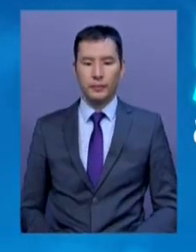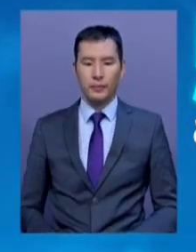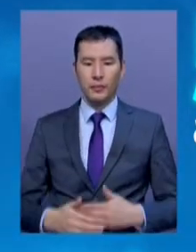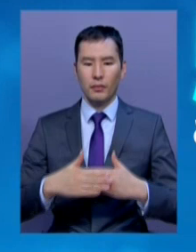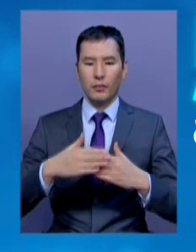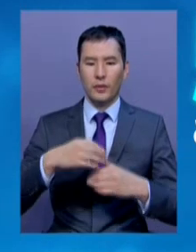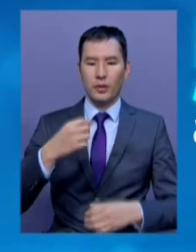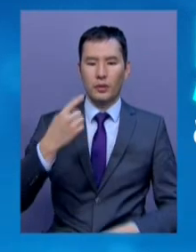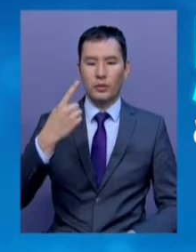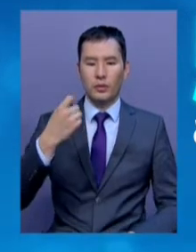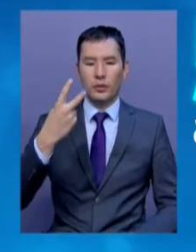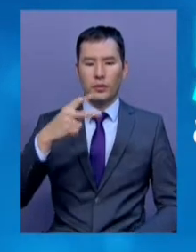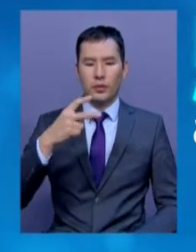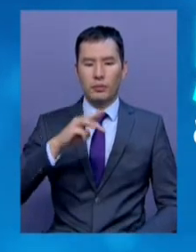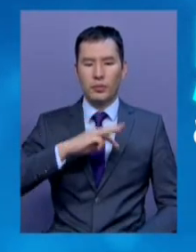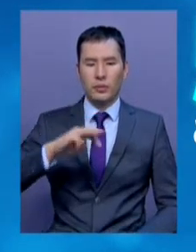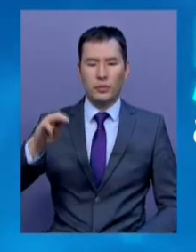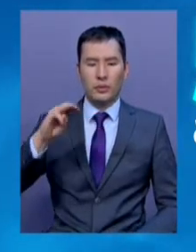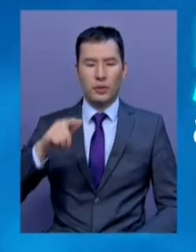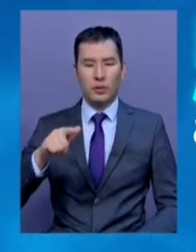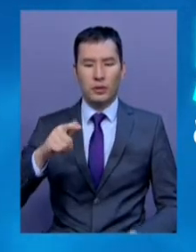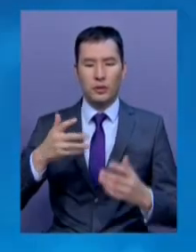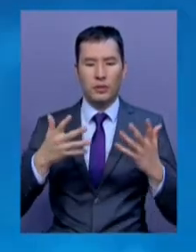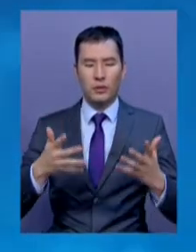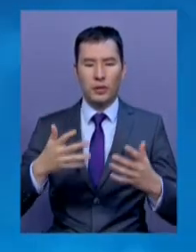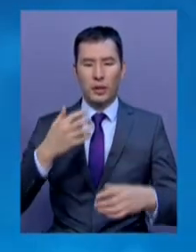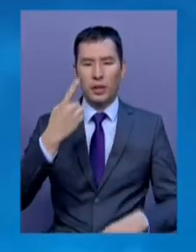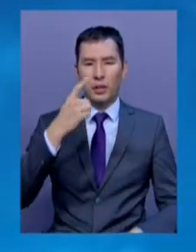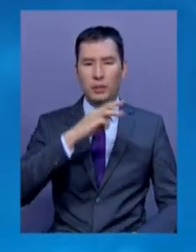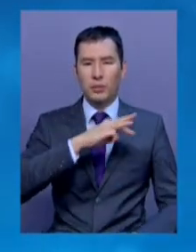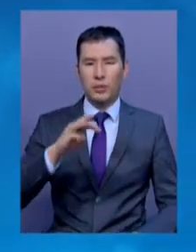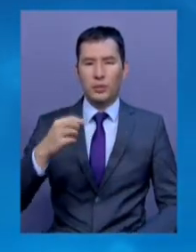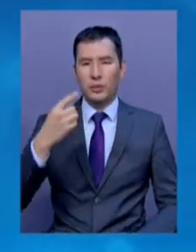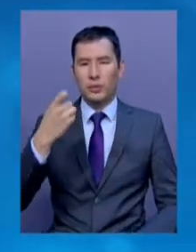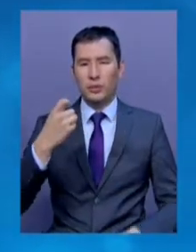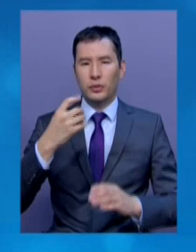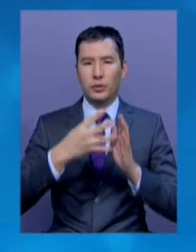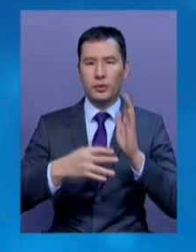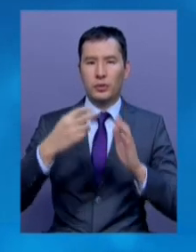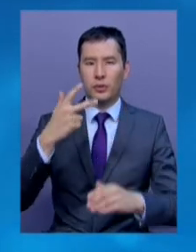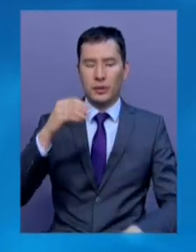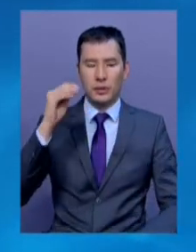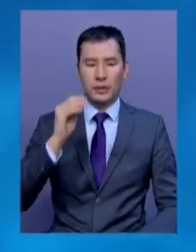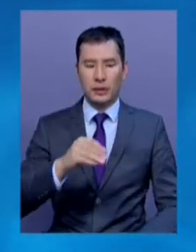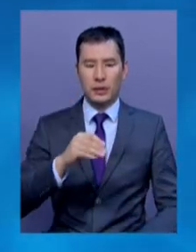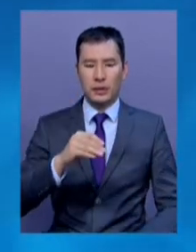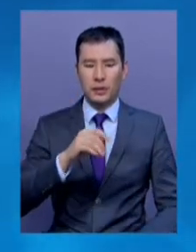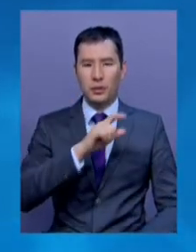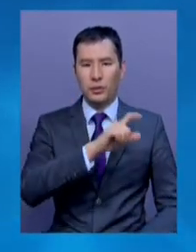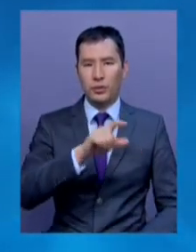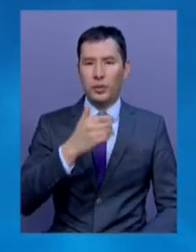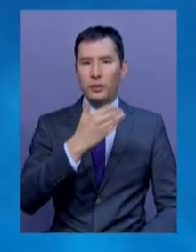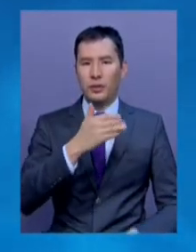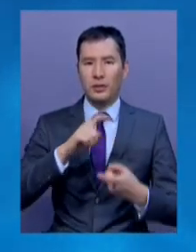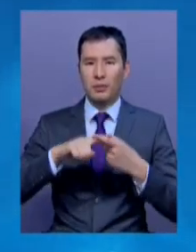миллион теңгеге жуық қарыз кешірілді. Сондай-ақ 1 миллион 193 мың тұрғынның банк пен микроқаржылық ұйымнан